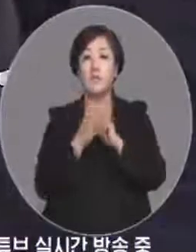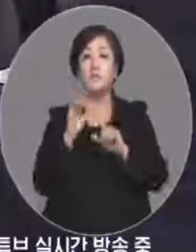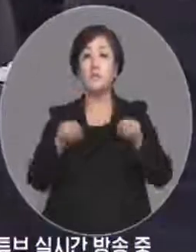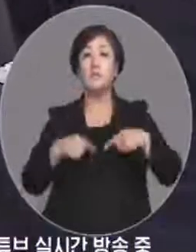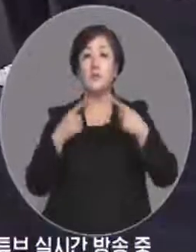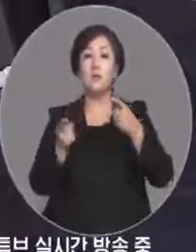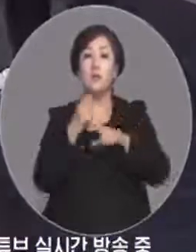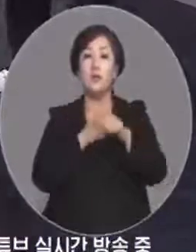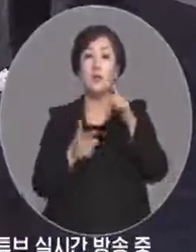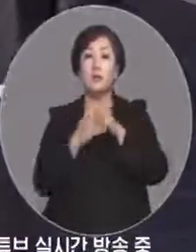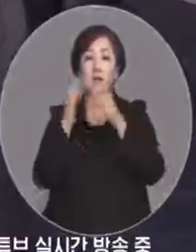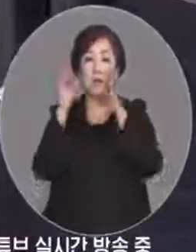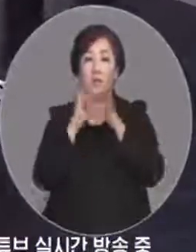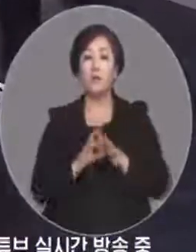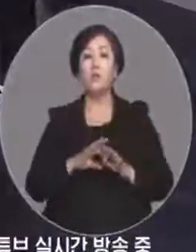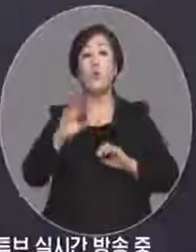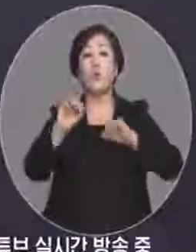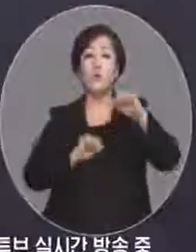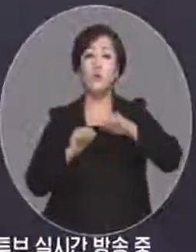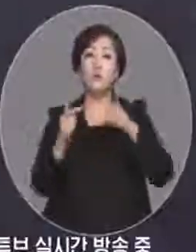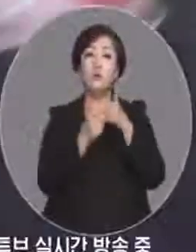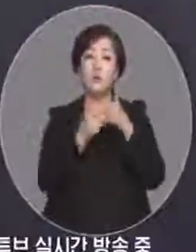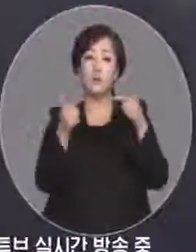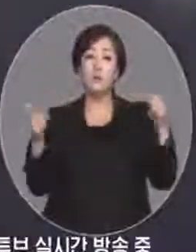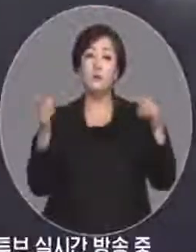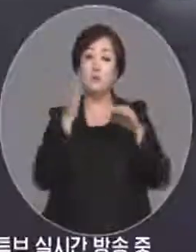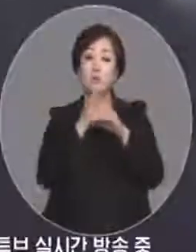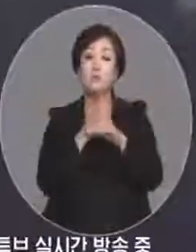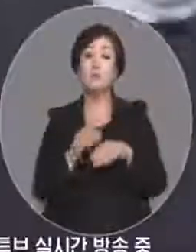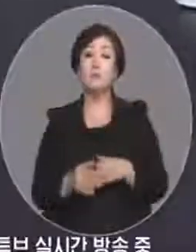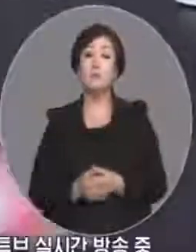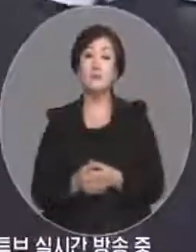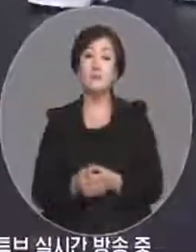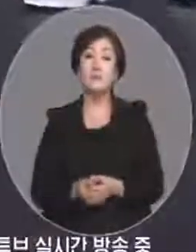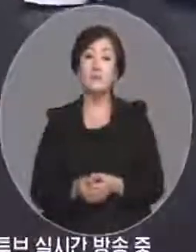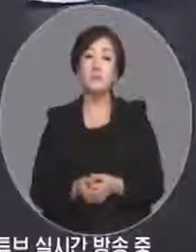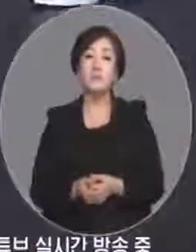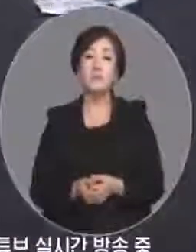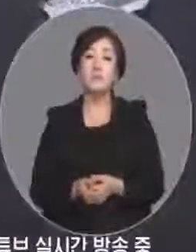코로나에도 식지 않고 계속되고 있습니다. UBC 뉴스 김예은입니다.